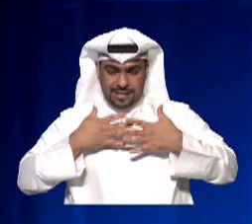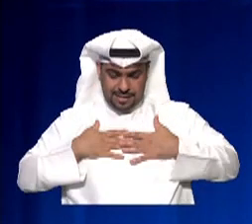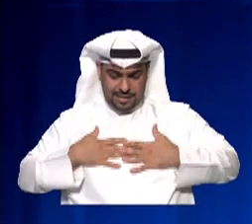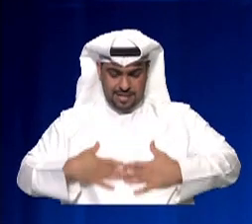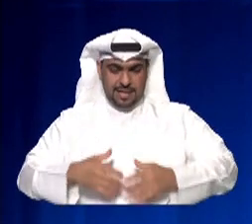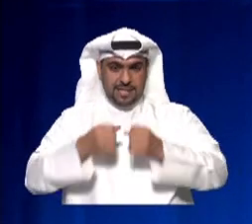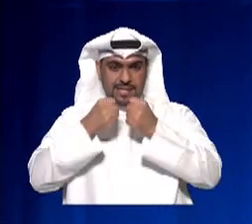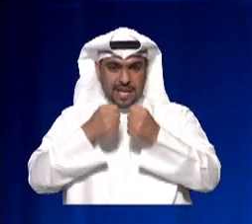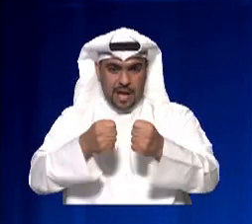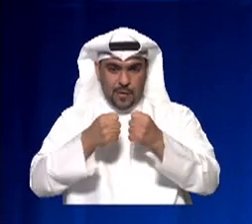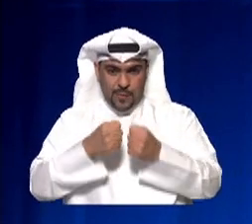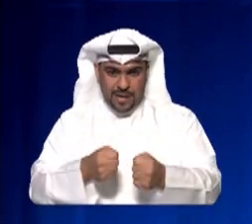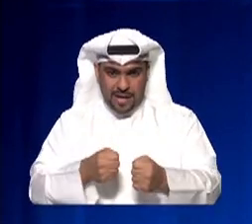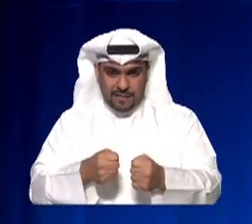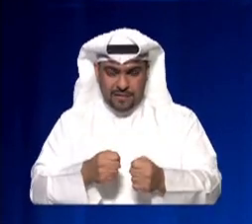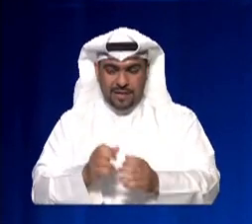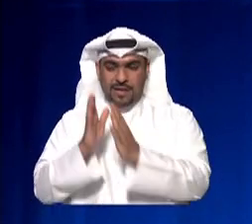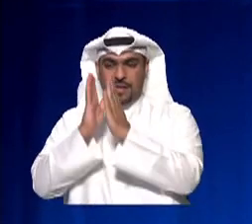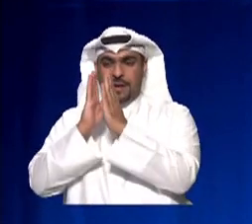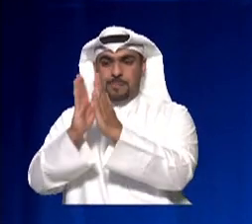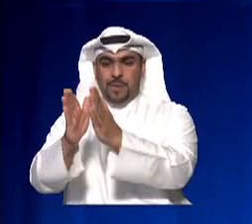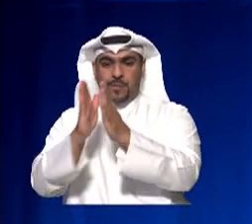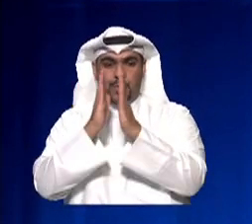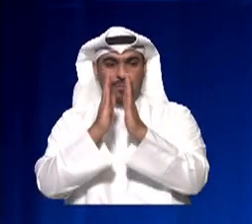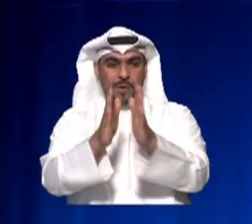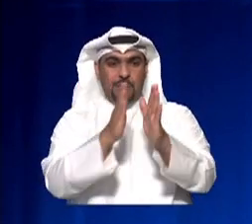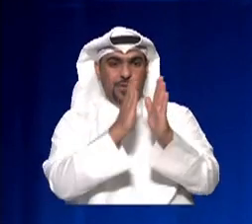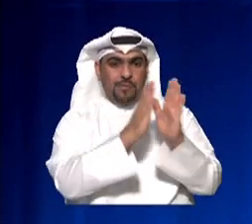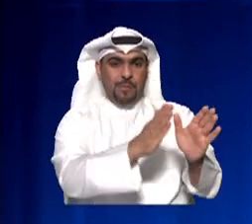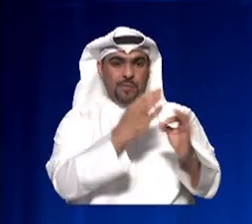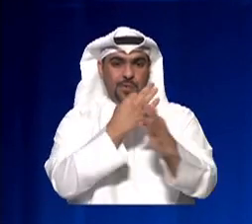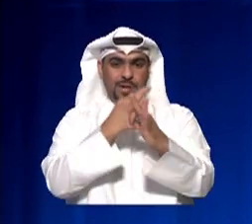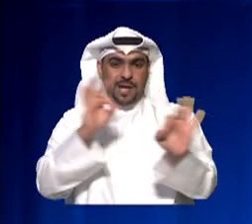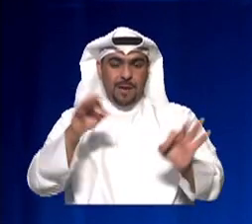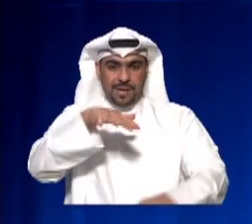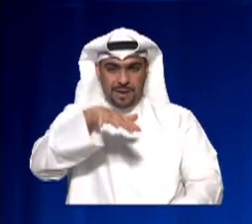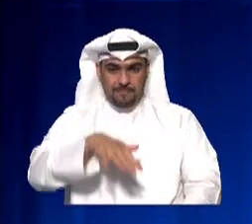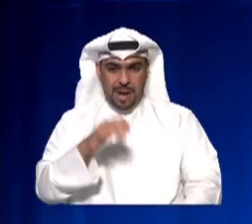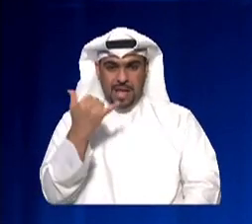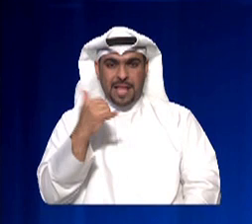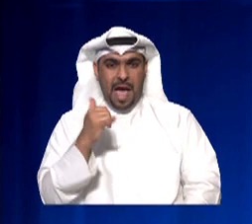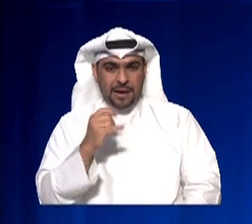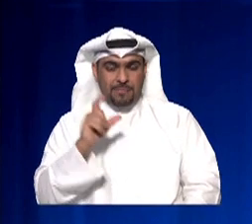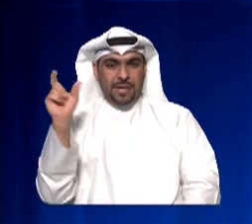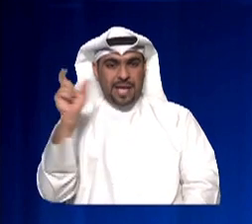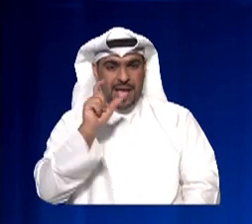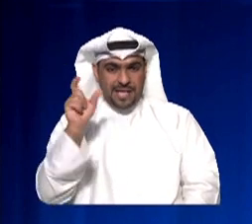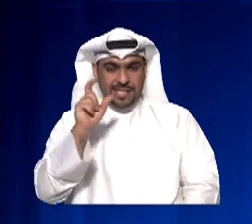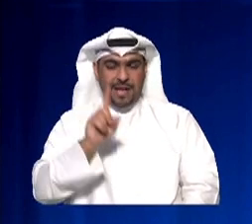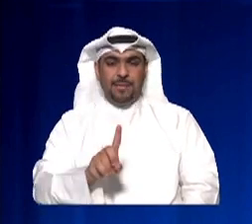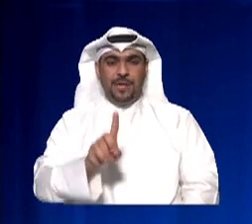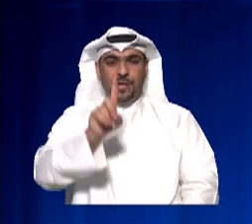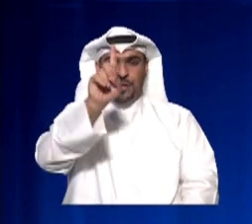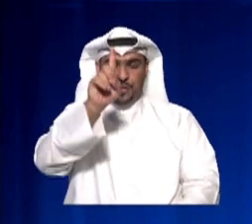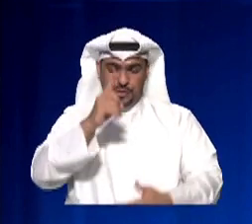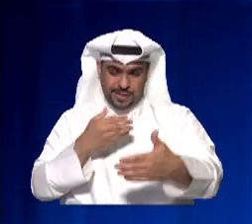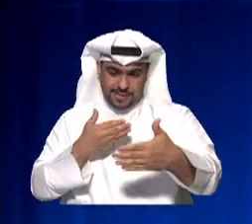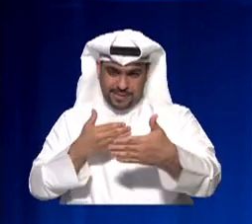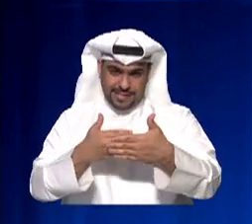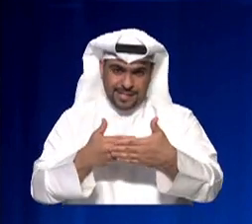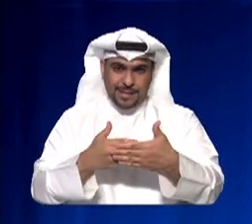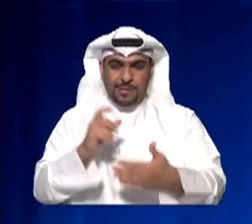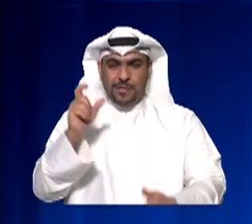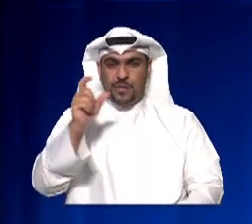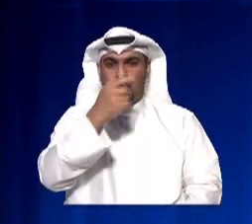كما تهنئ الوزارة كافة المواطنين والمقيمين والأمتين العربية والإسلامية بقدوم شهر رمضان المبارك،